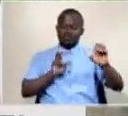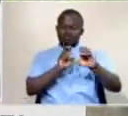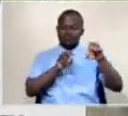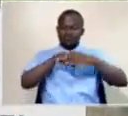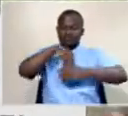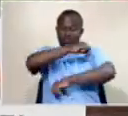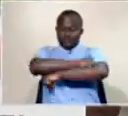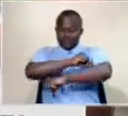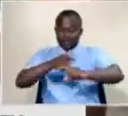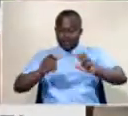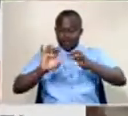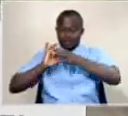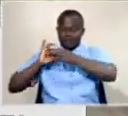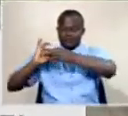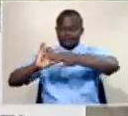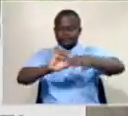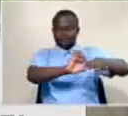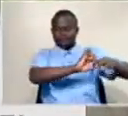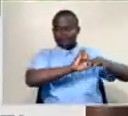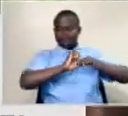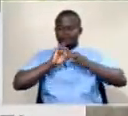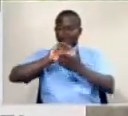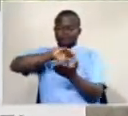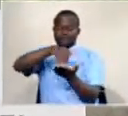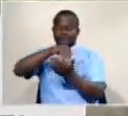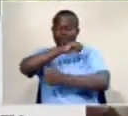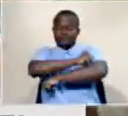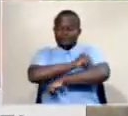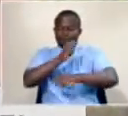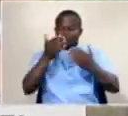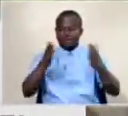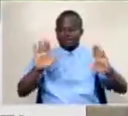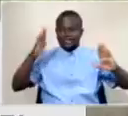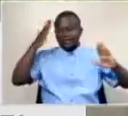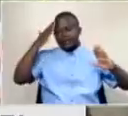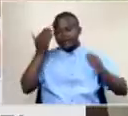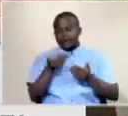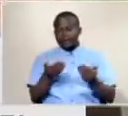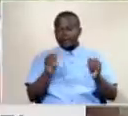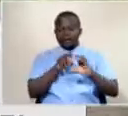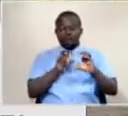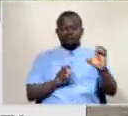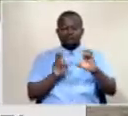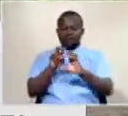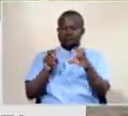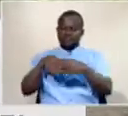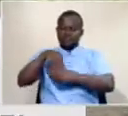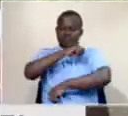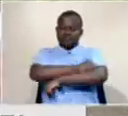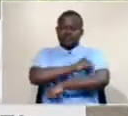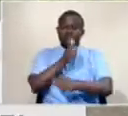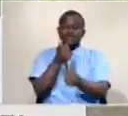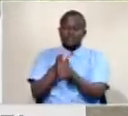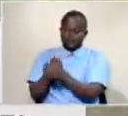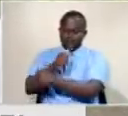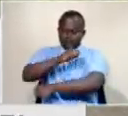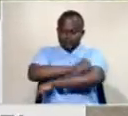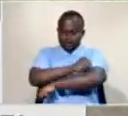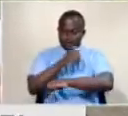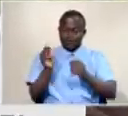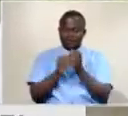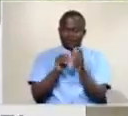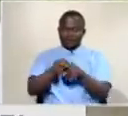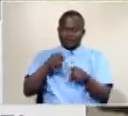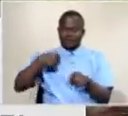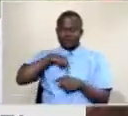ku bufatanye bw'ibigo by'amashuri tumaze kumenya ngo abana bataye amashuri, buri kigo gifite abana bataye amashuri, natwe